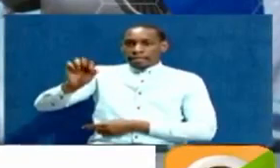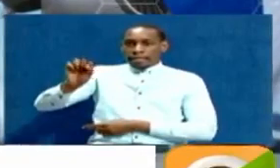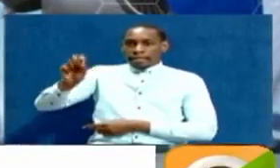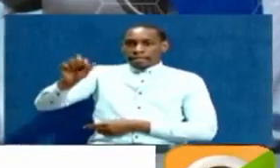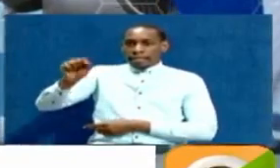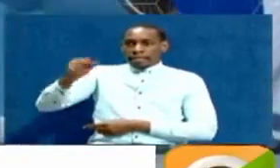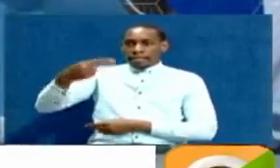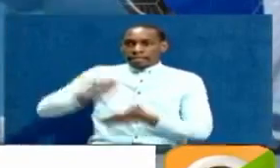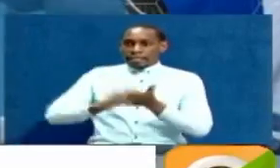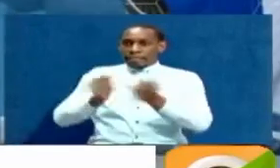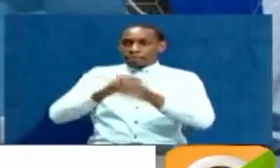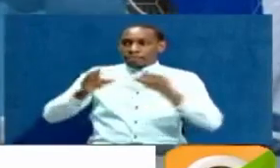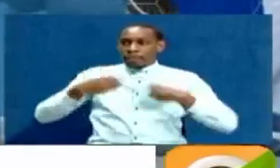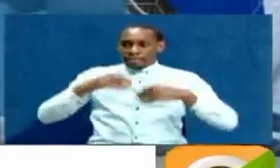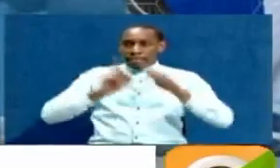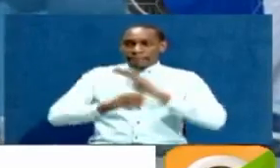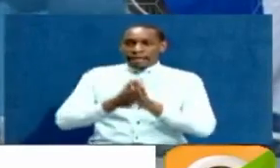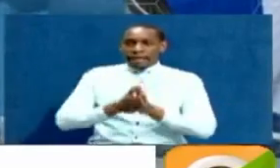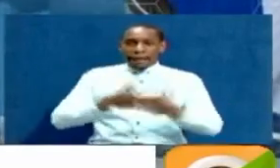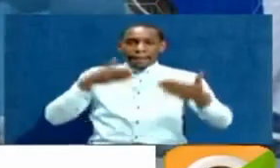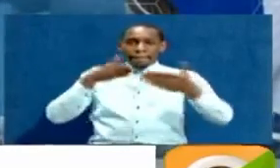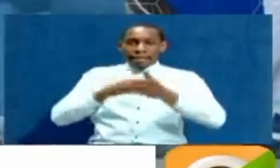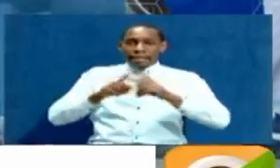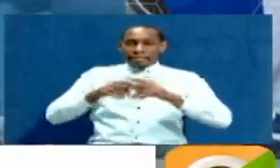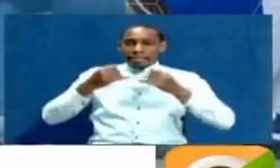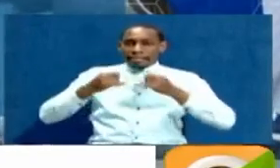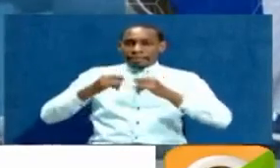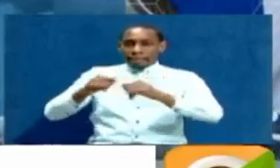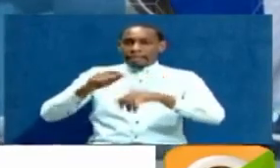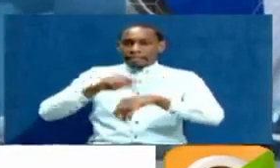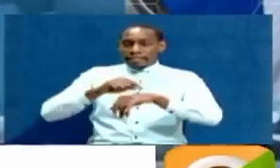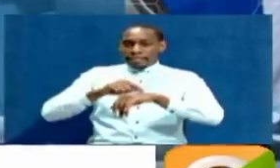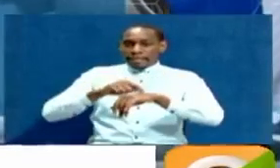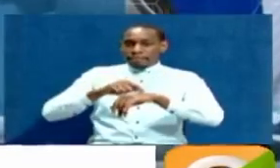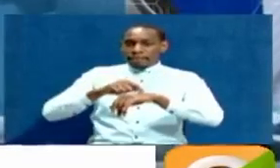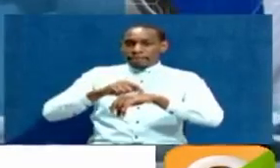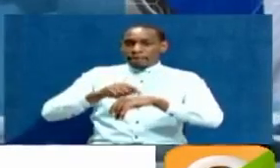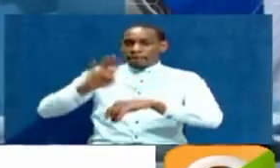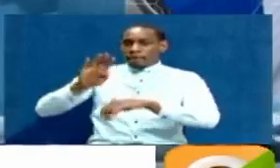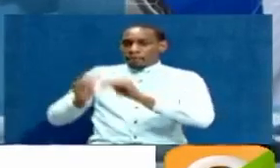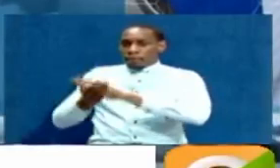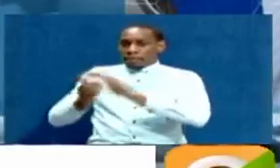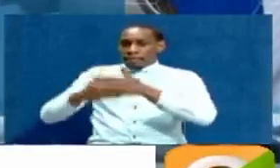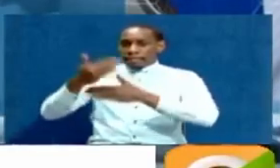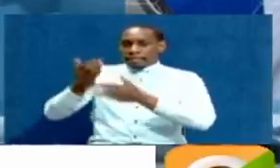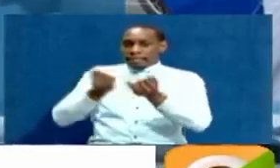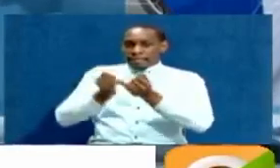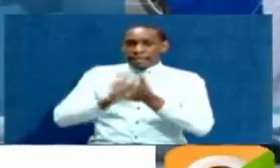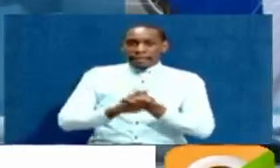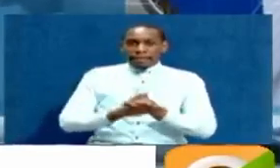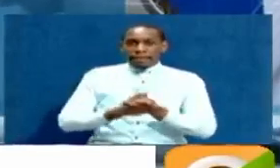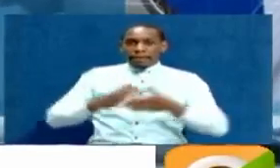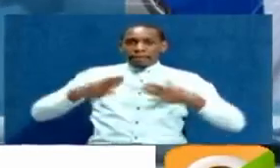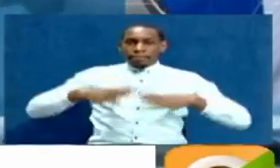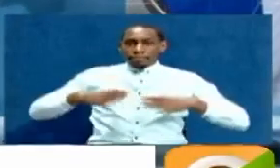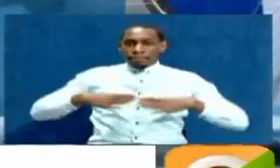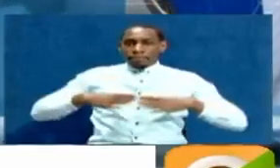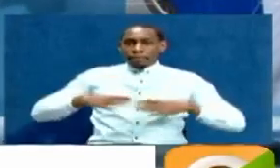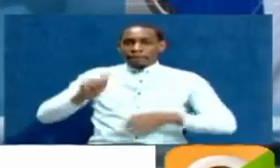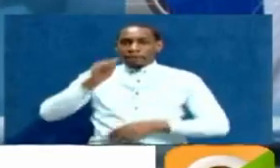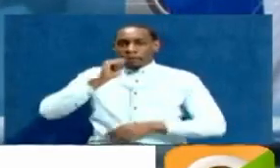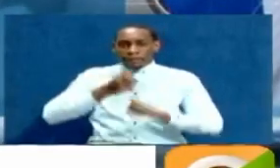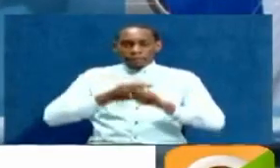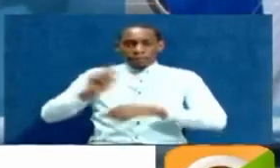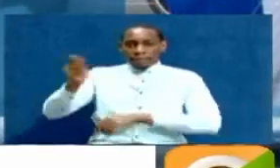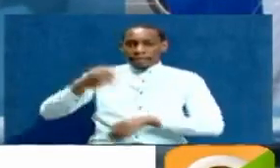hawataruhusiwa nchini humo. Marufuku hiyo itaanza kutekelezwa saa 10 alfajiri ya Ijumaa ijayo. Raia wa Uingereza kutoka Kenya